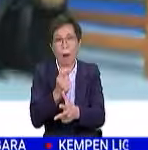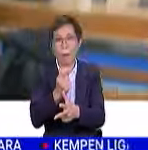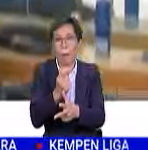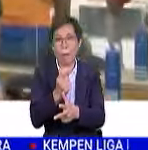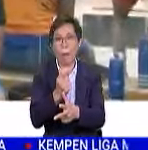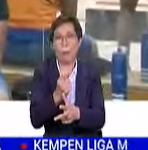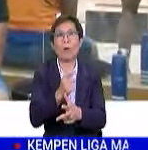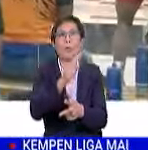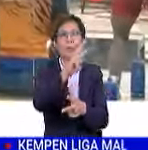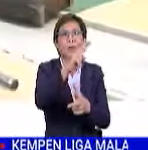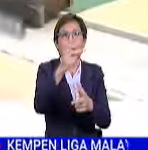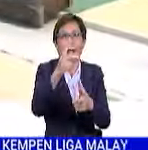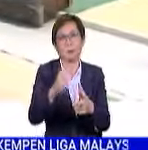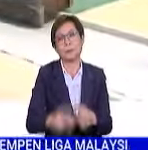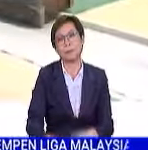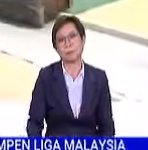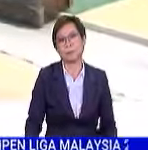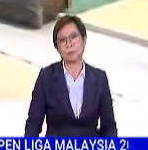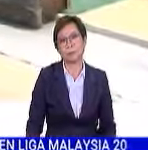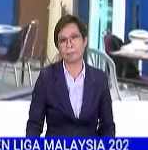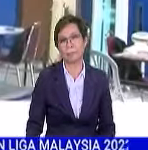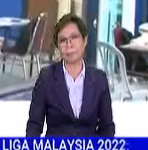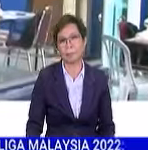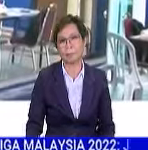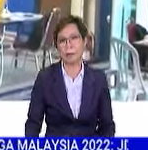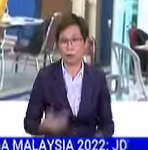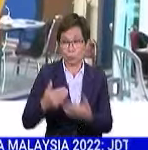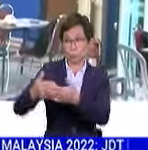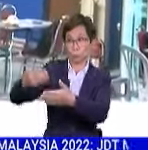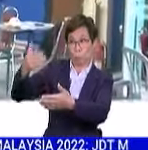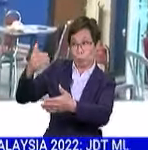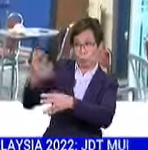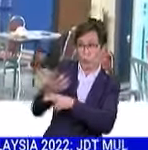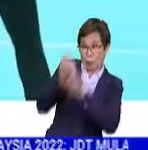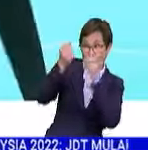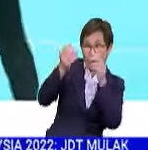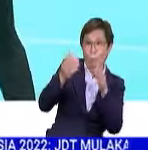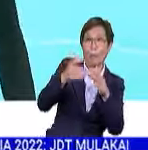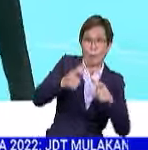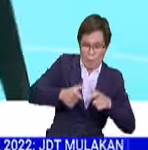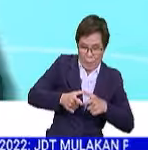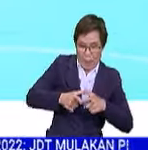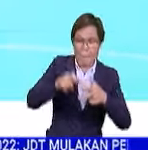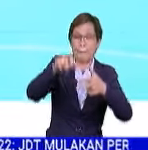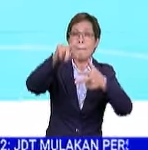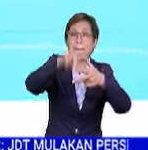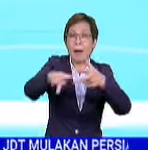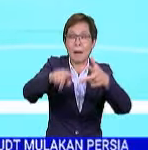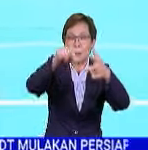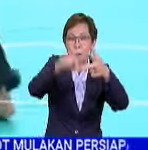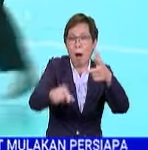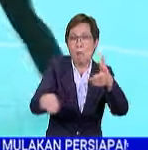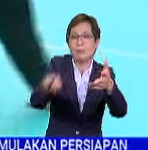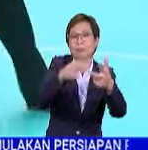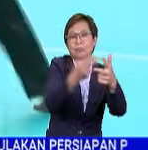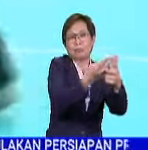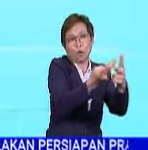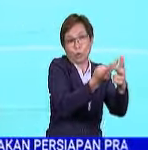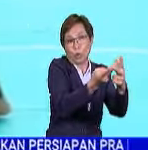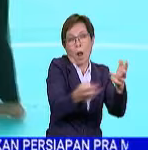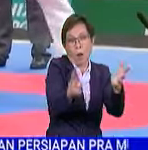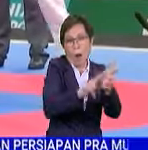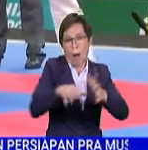menerima RM2,000. Sebelum ini, pemenang pingat perak dan gangsa sukan C dilaporkan